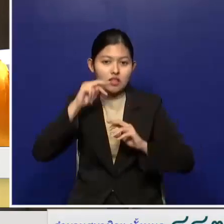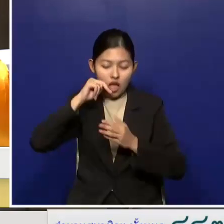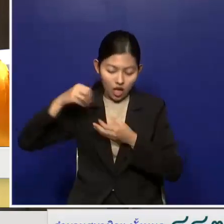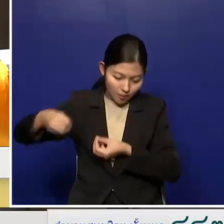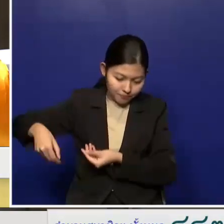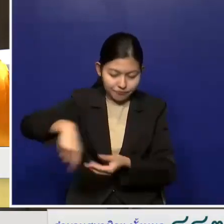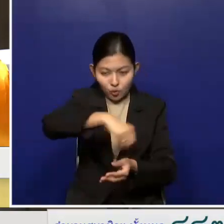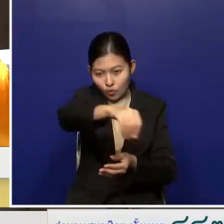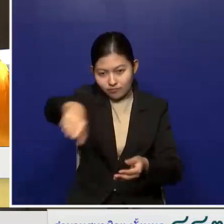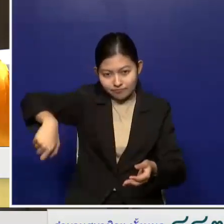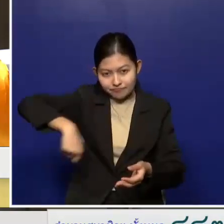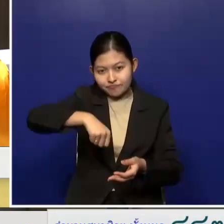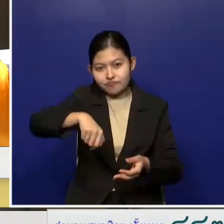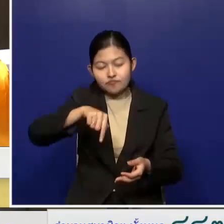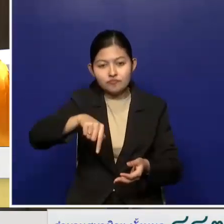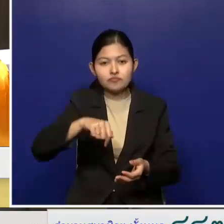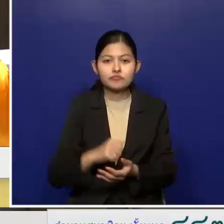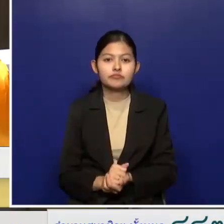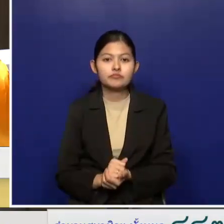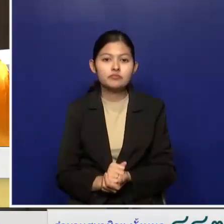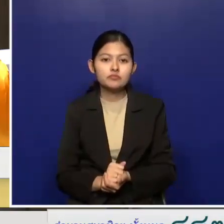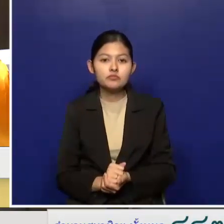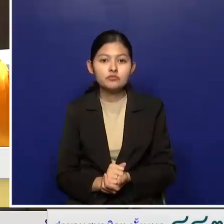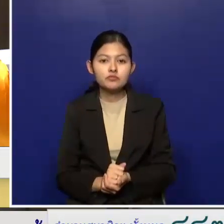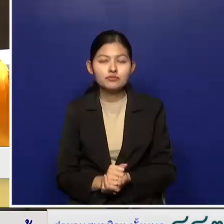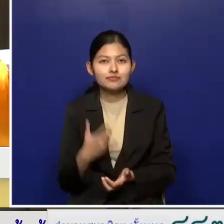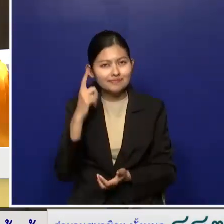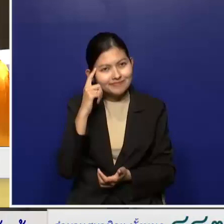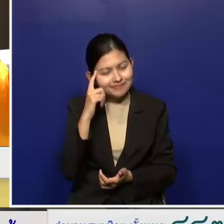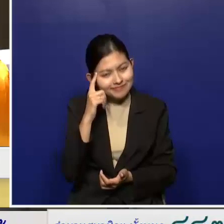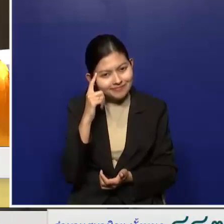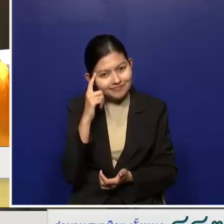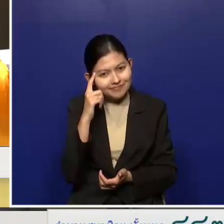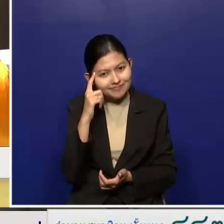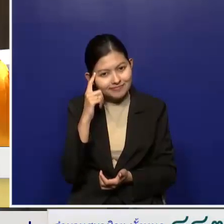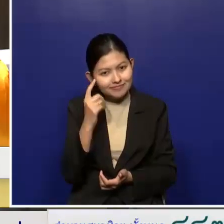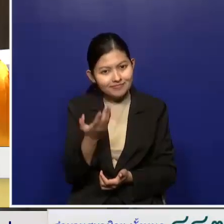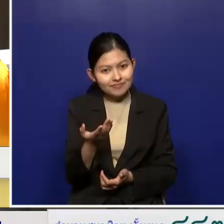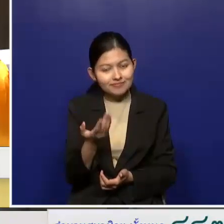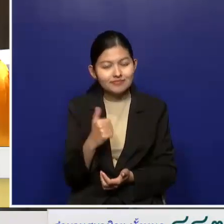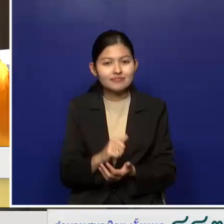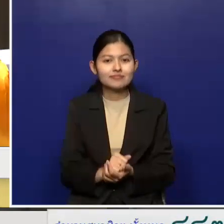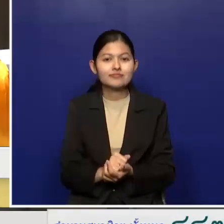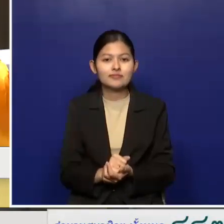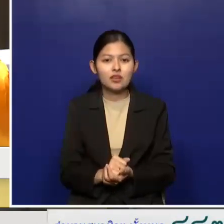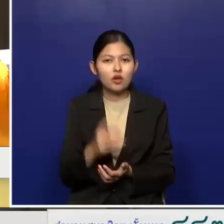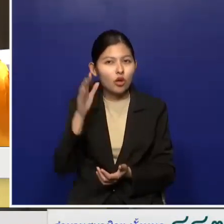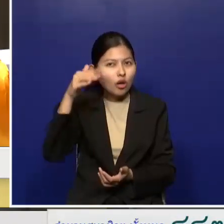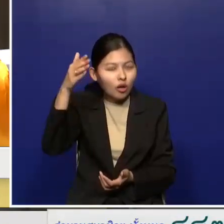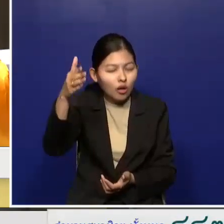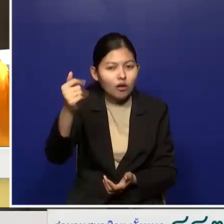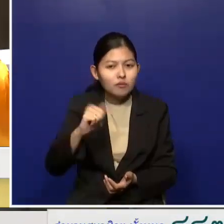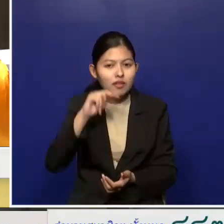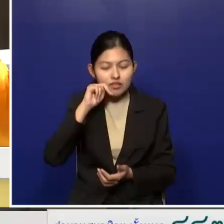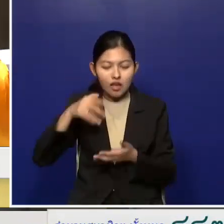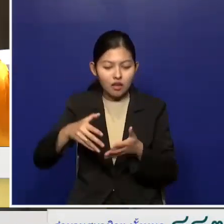ก็คิดได้เลยค่ะว่า ในระยะยาวต่อไปเนี่ยเราขาดแคลนน้